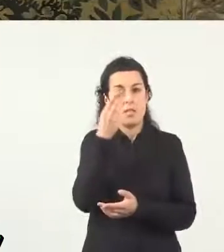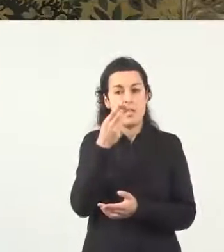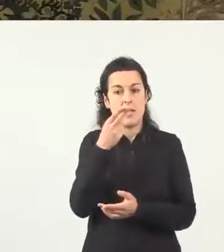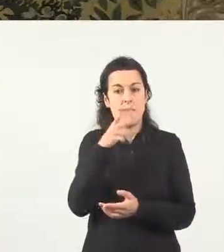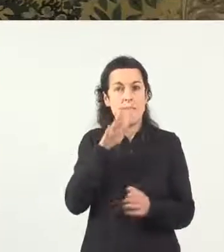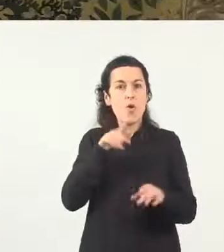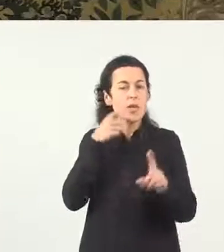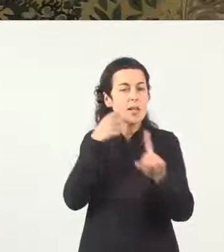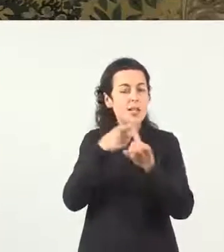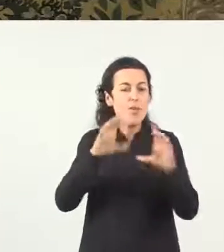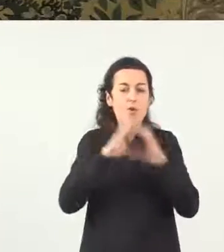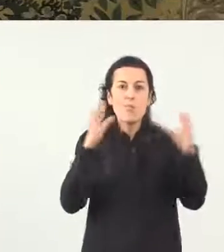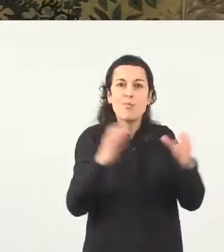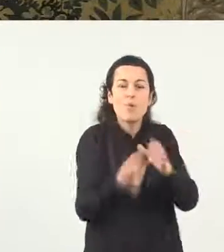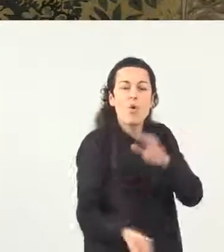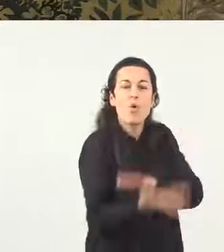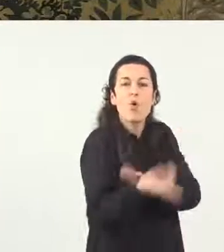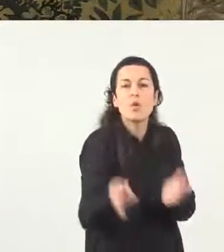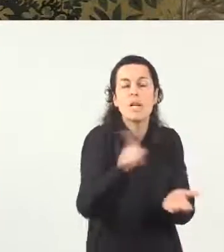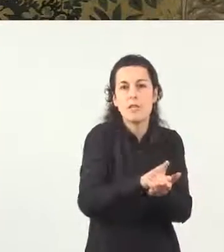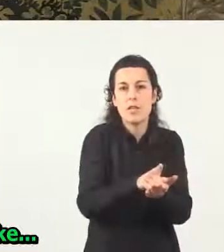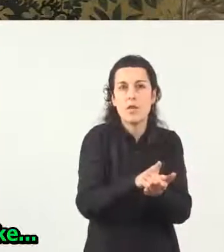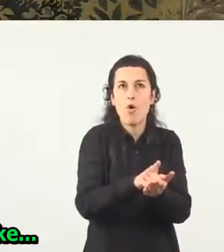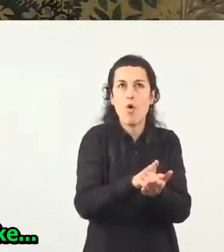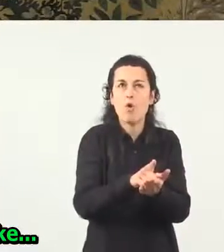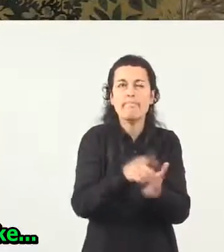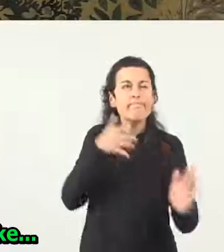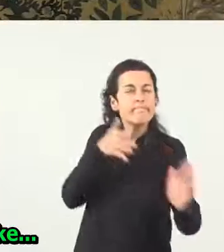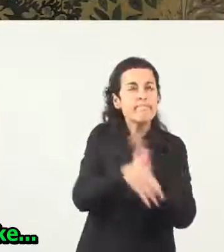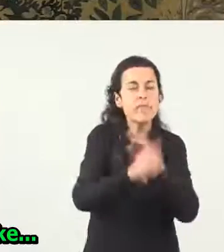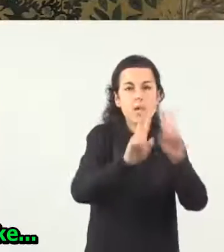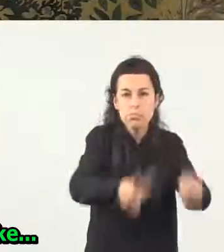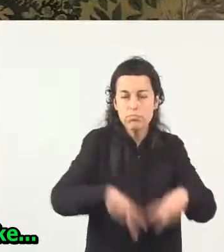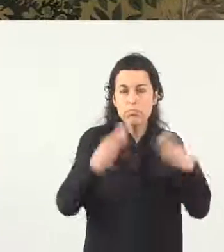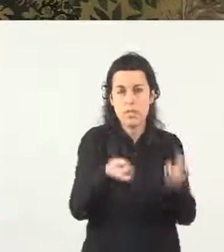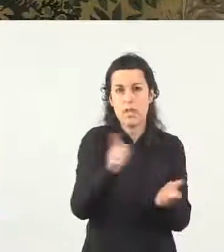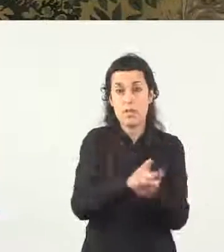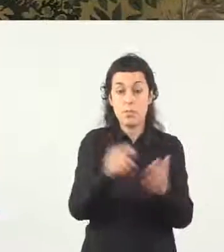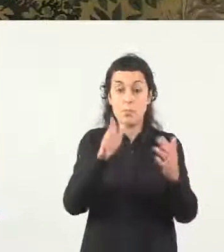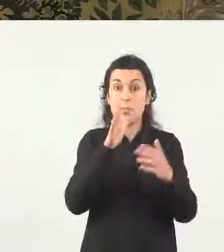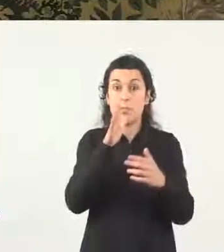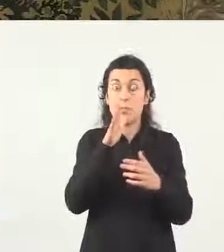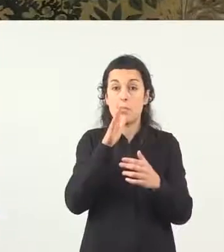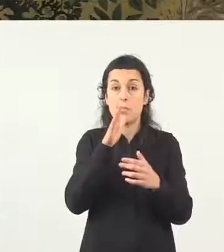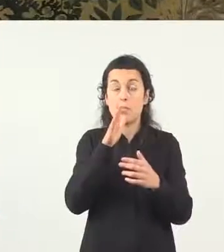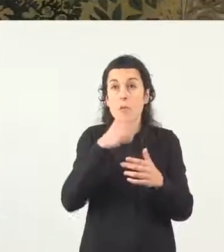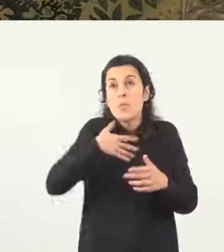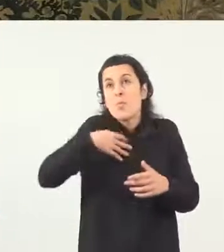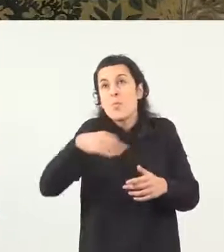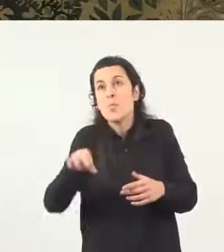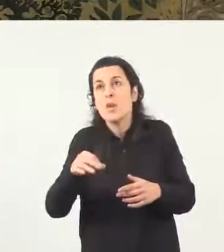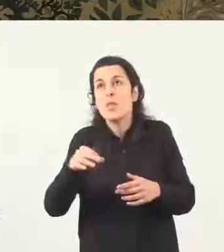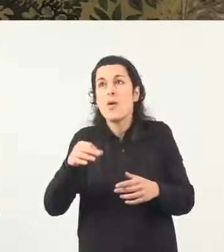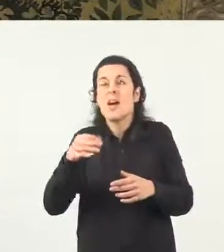pizkat berreskuratzeko edo berformulatzeko esango nukenik. Osea, emakumeen etxean birformulatu daiteke, agian